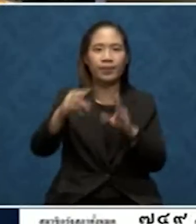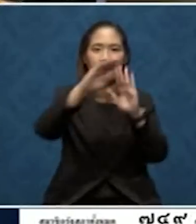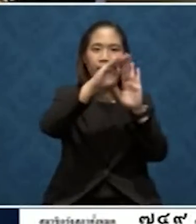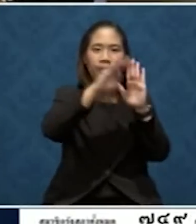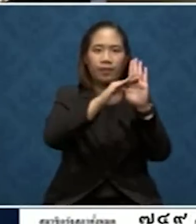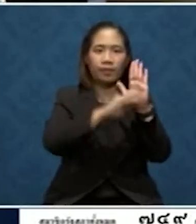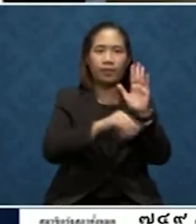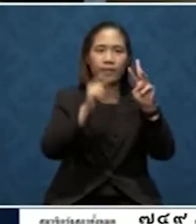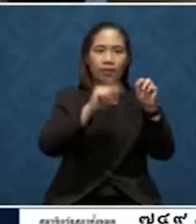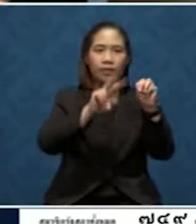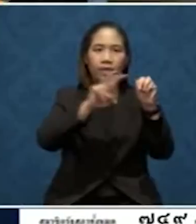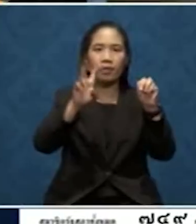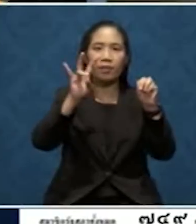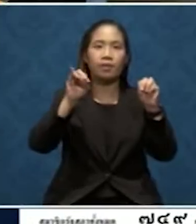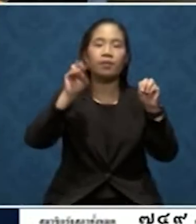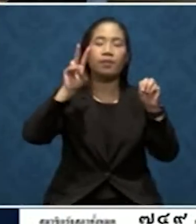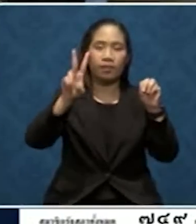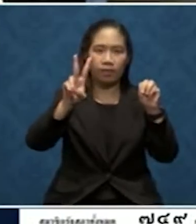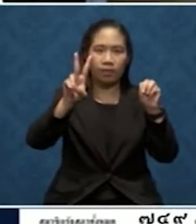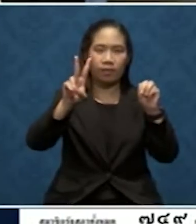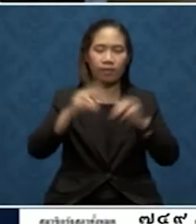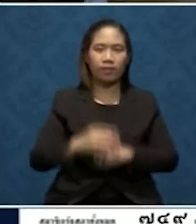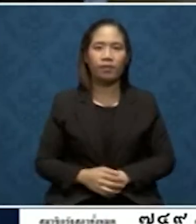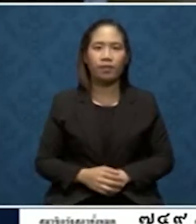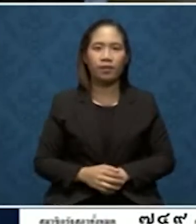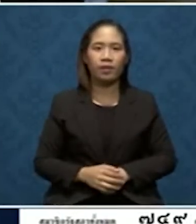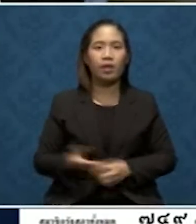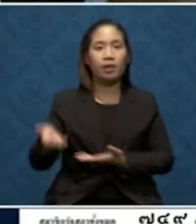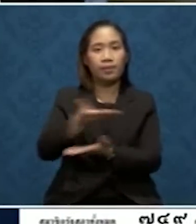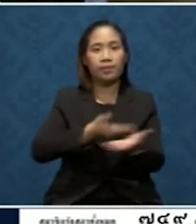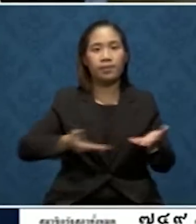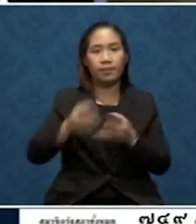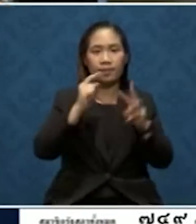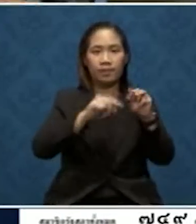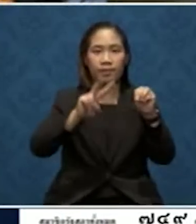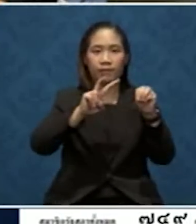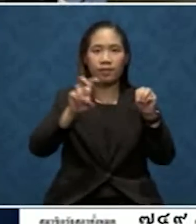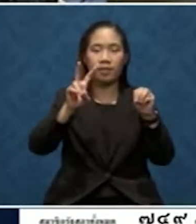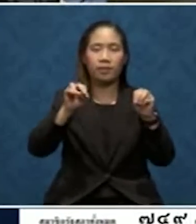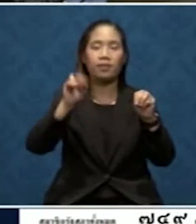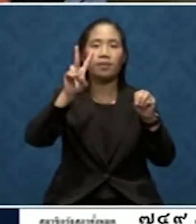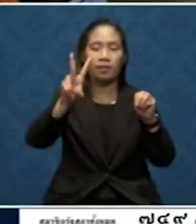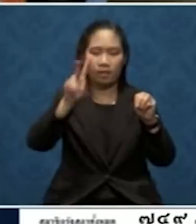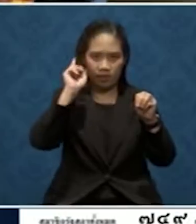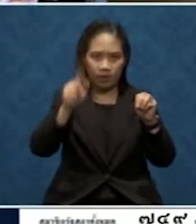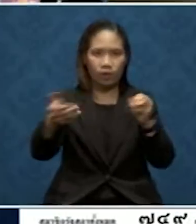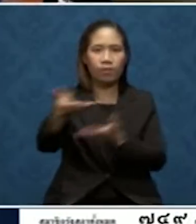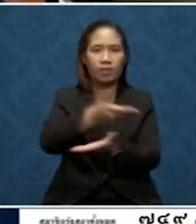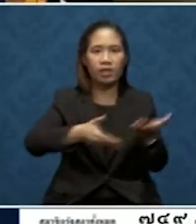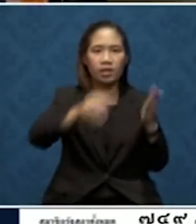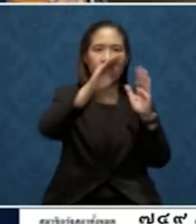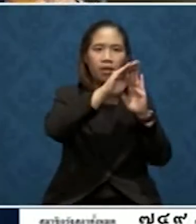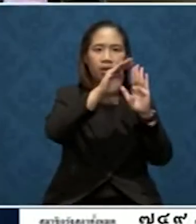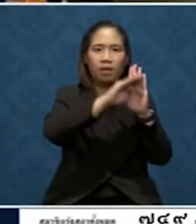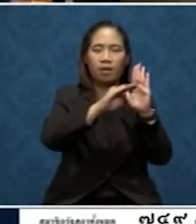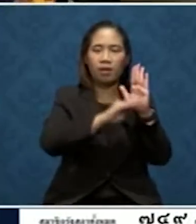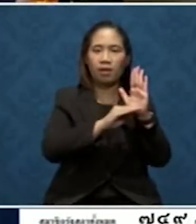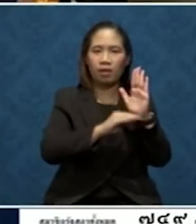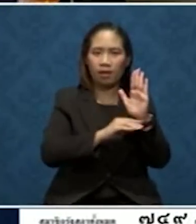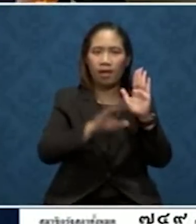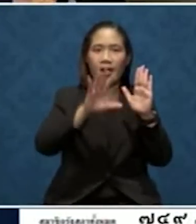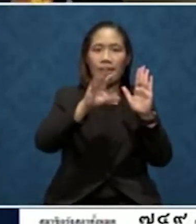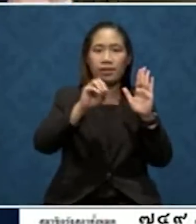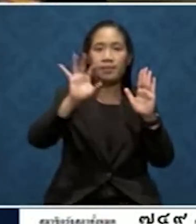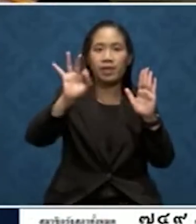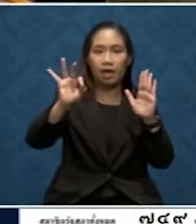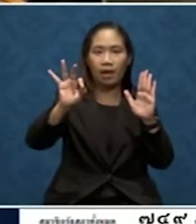า 272การพจารณามาตรา 272 ก็ต้องพจารณามาตรา9 และ